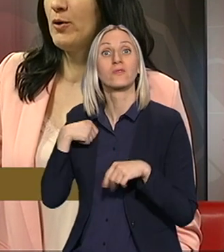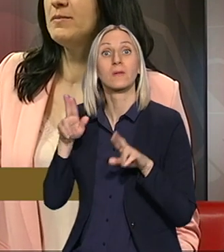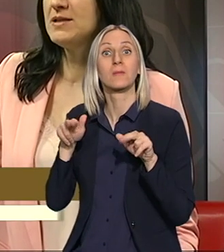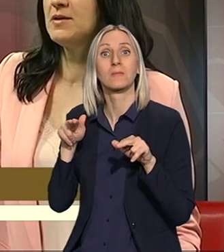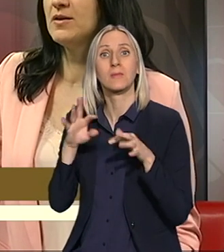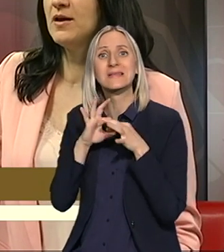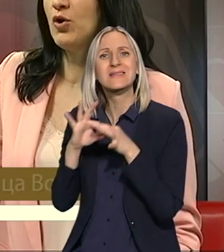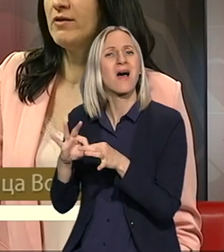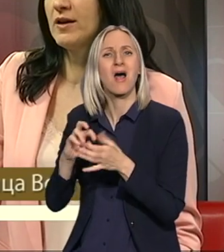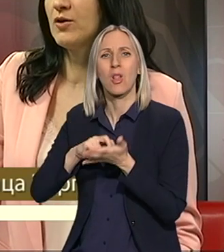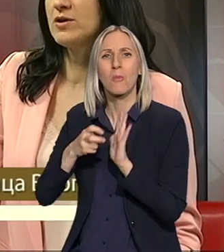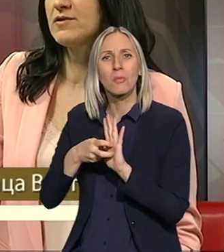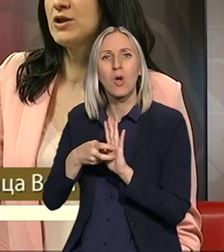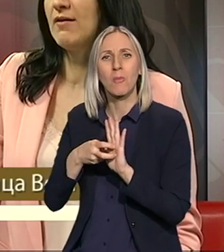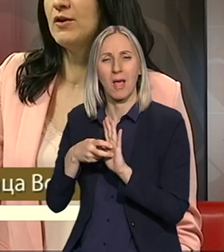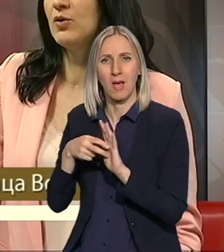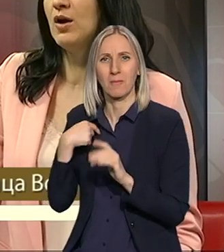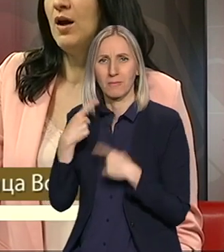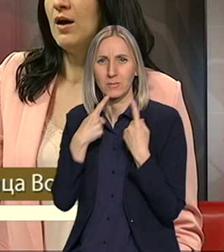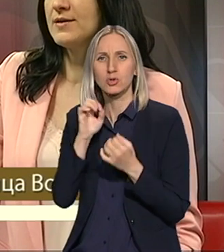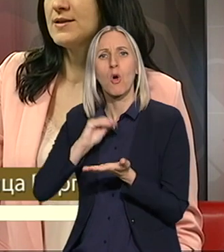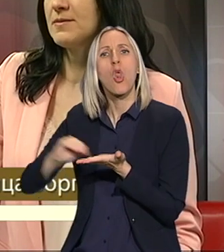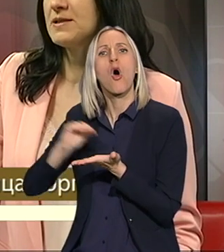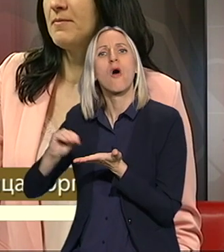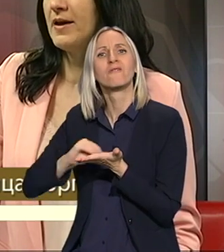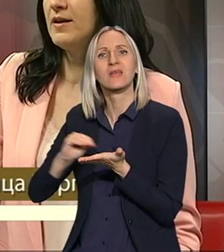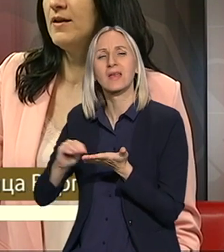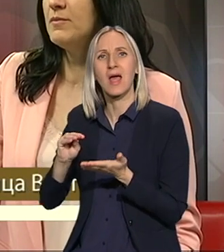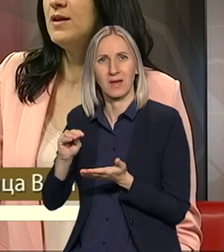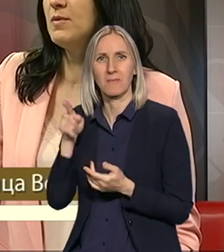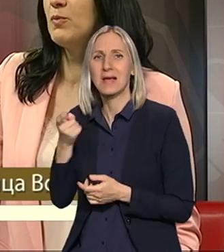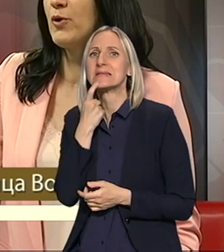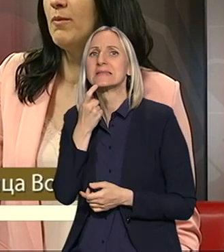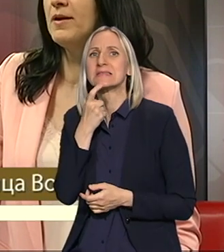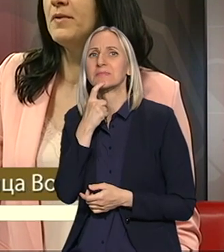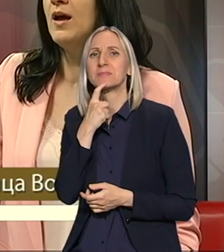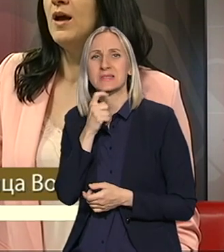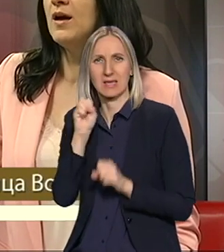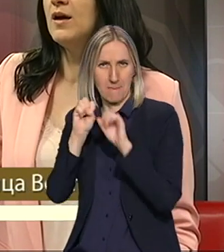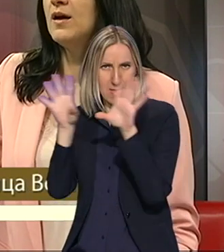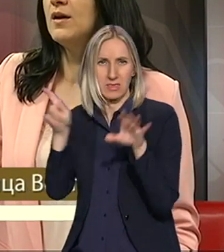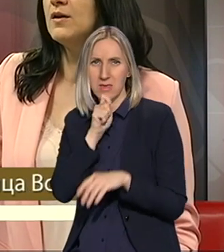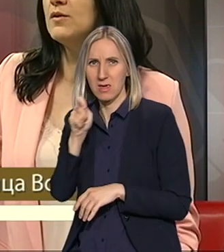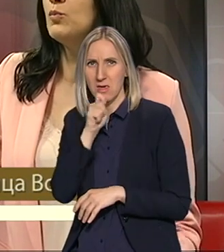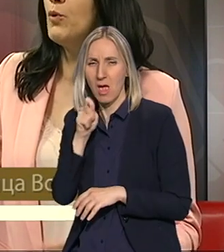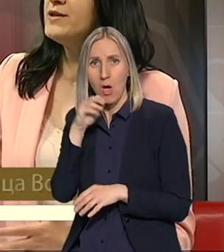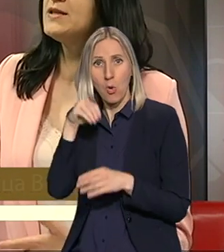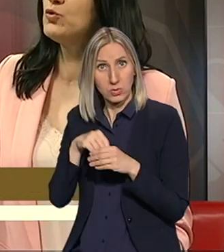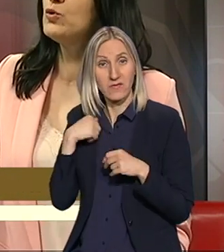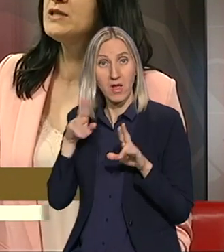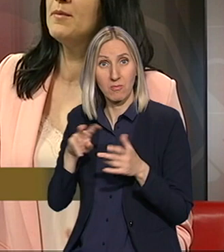Taj problem, mislim na novinare koji izveštavaju za srpske medije, mi imamo problem